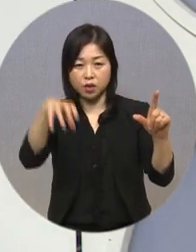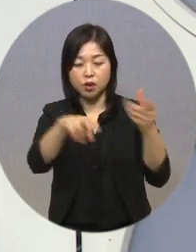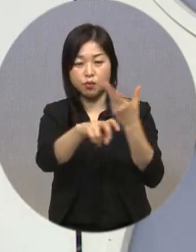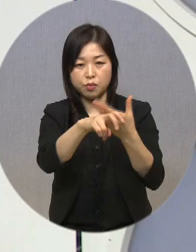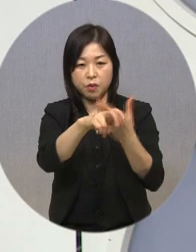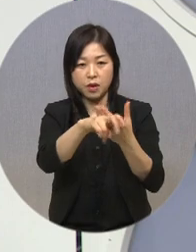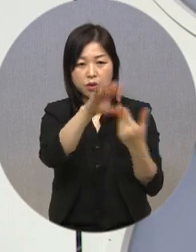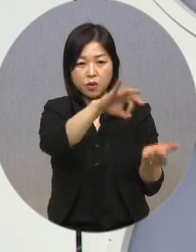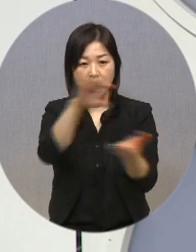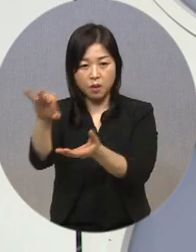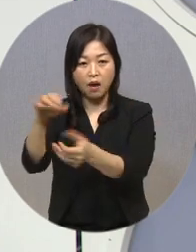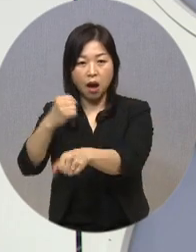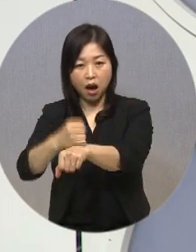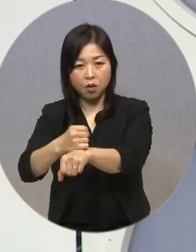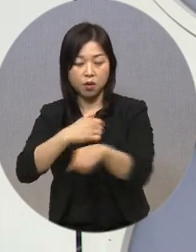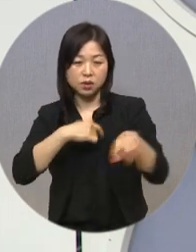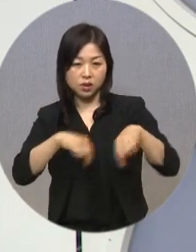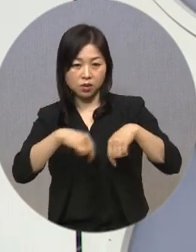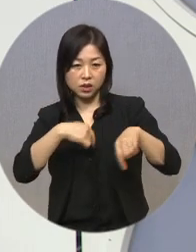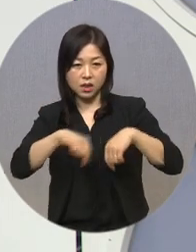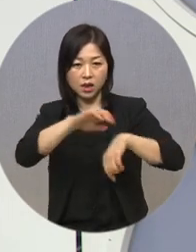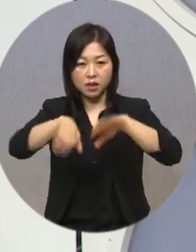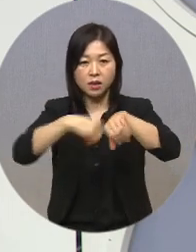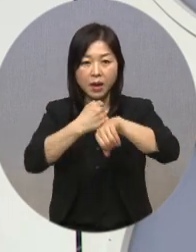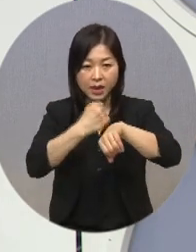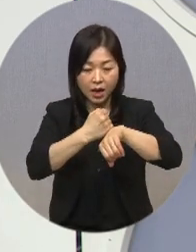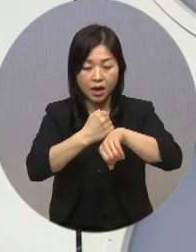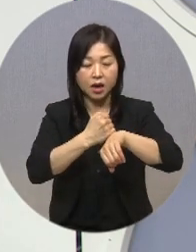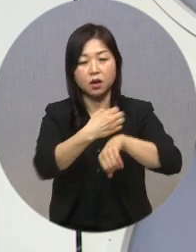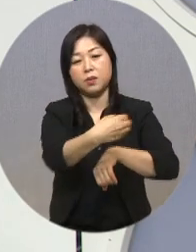대주고 정책 간섭한 나날